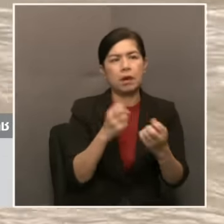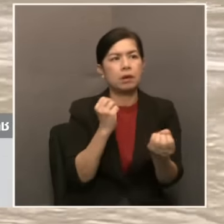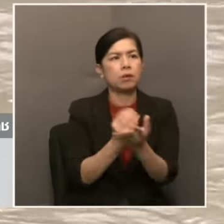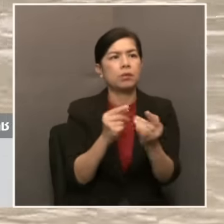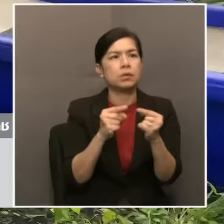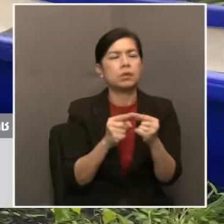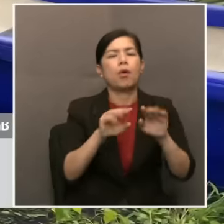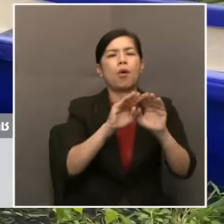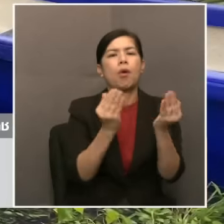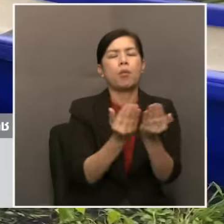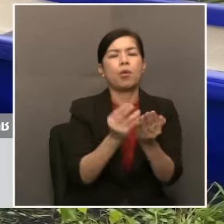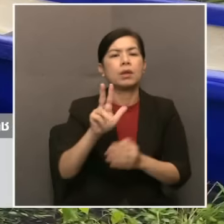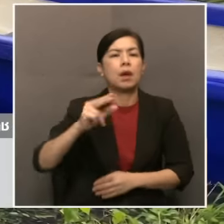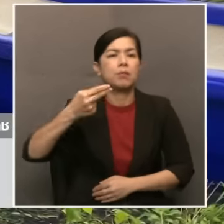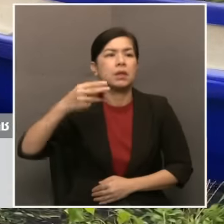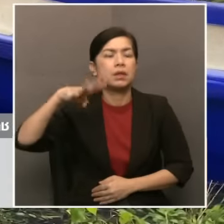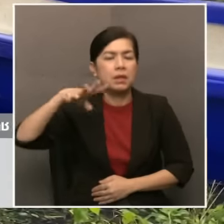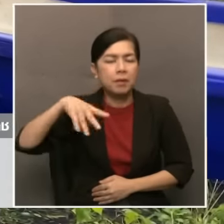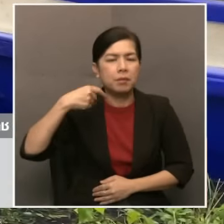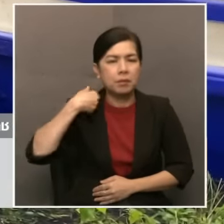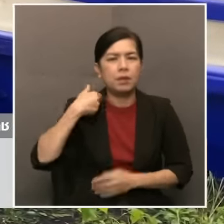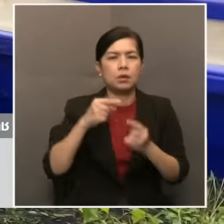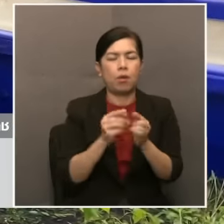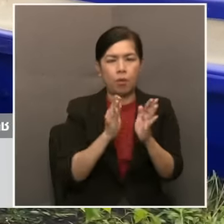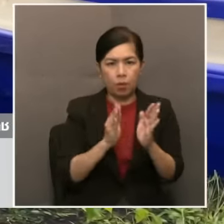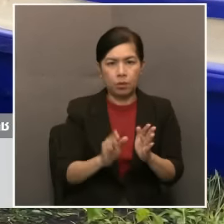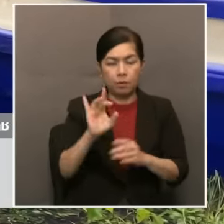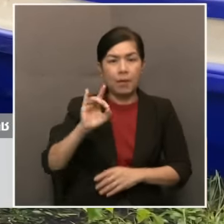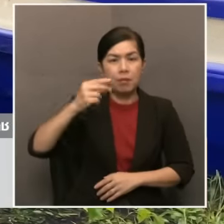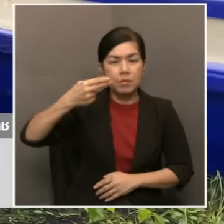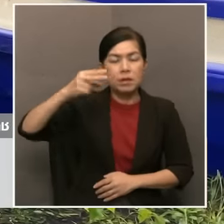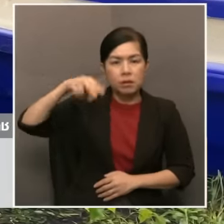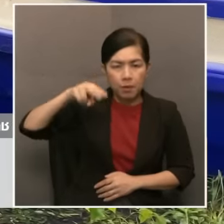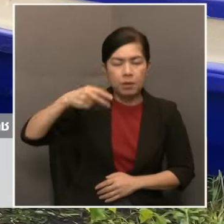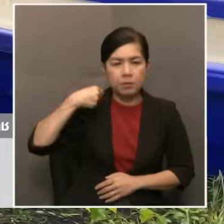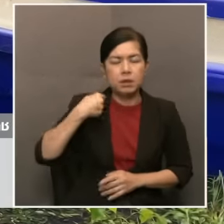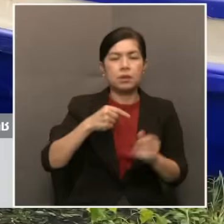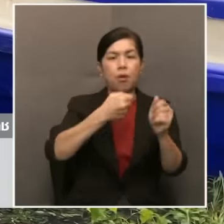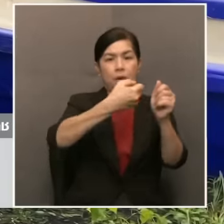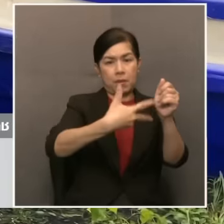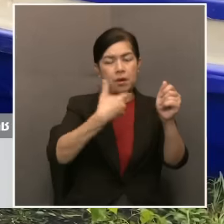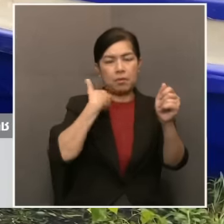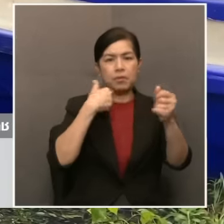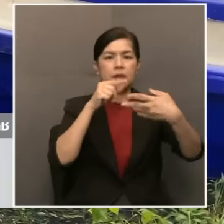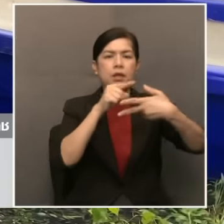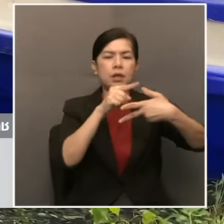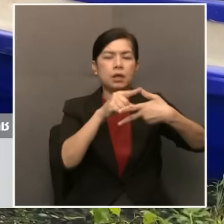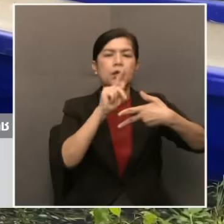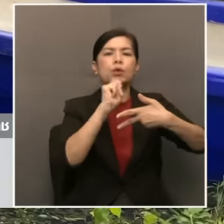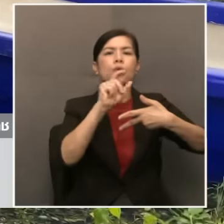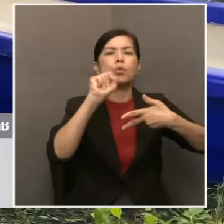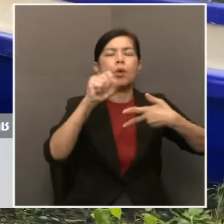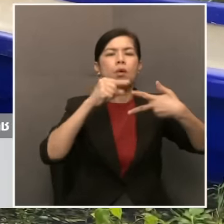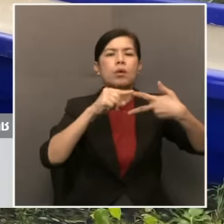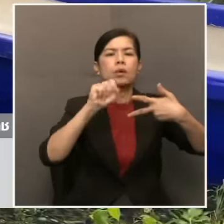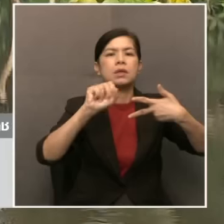ครัวเรือนรวมแล้วกว่า 82,000 คนมี3อำเภอได้รับผลกระทบนะคะนั่นคืออำเภอทุ่งสงอำเภอสิ